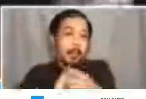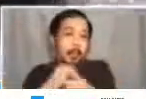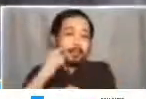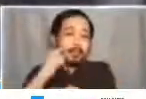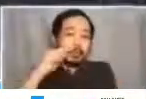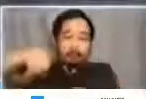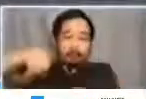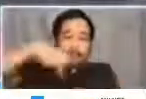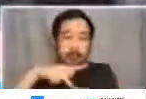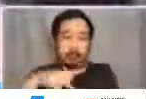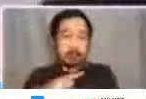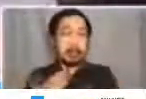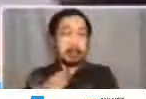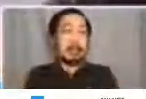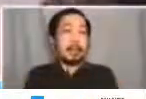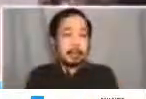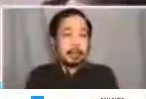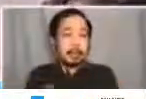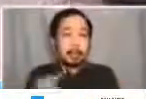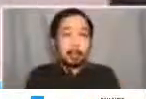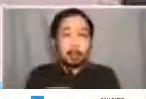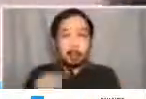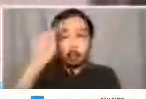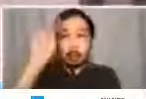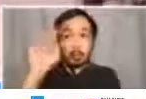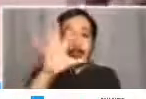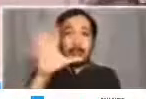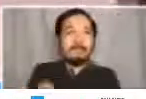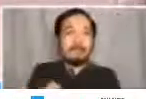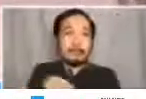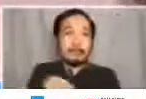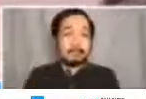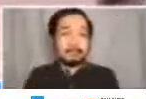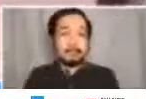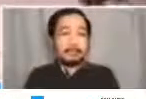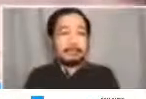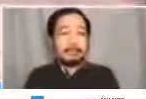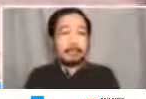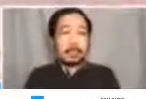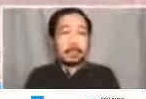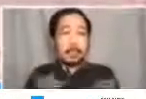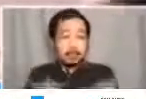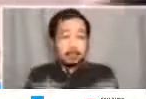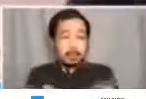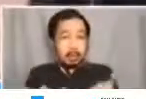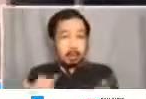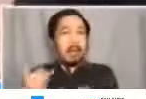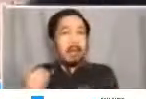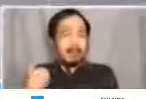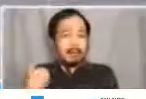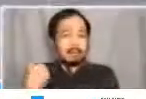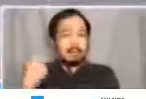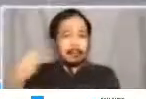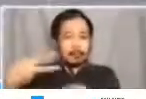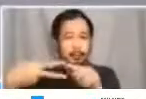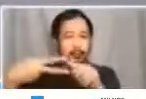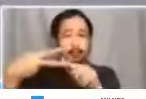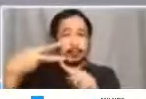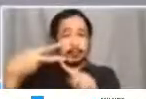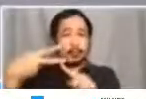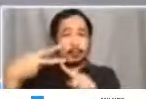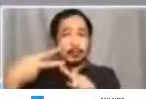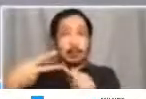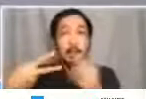highly skilled workers, meron tayong mga semi-skilled, meron rin tayong mga nakatrabaho sa